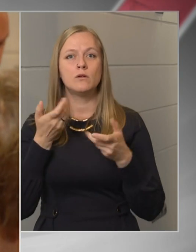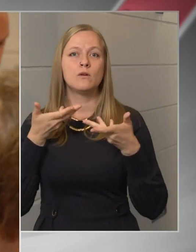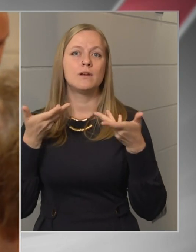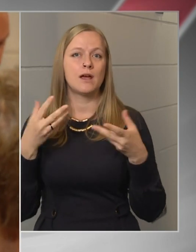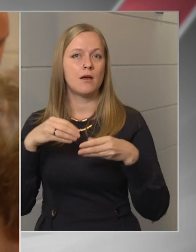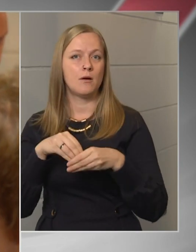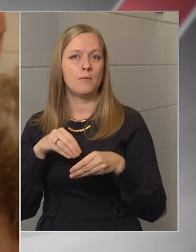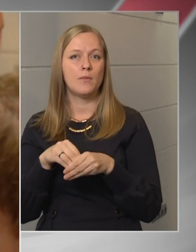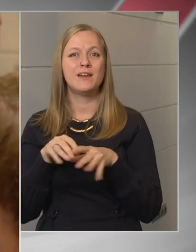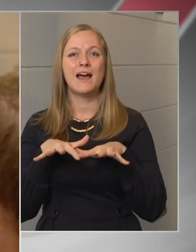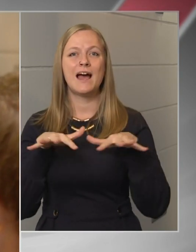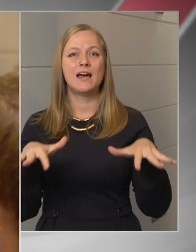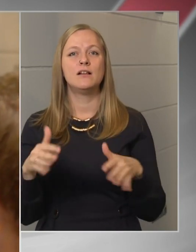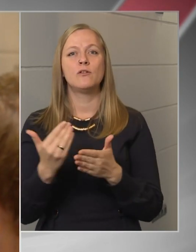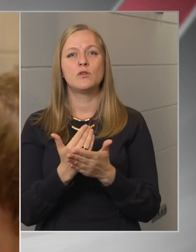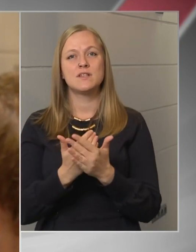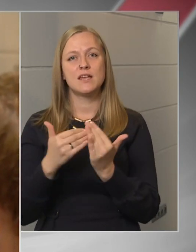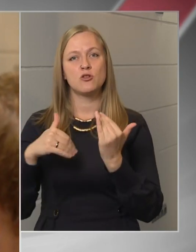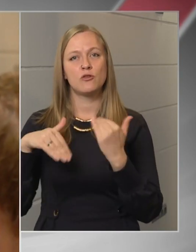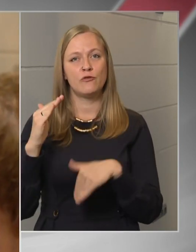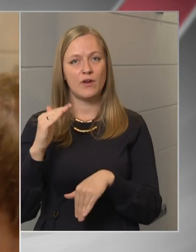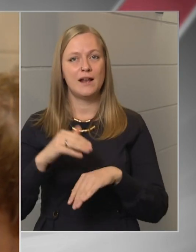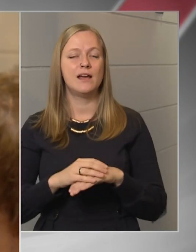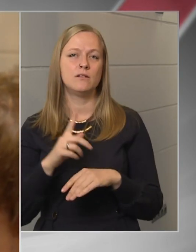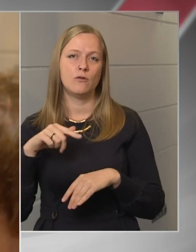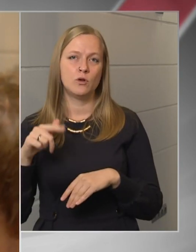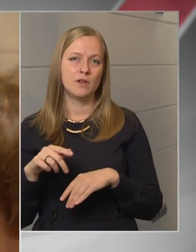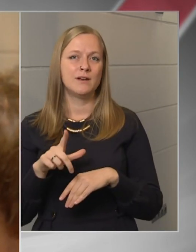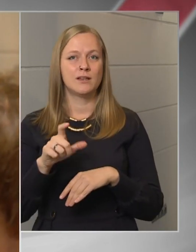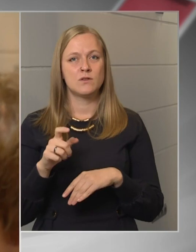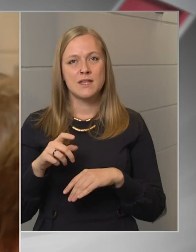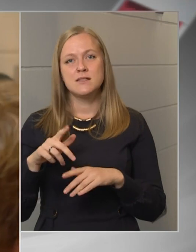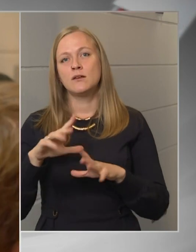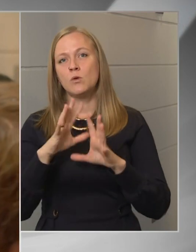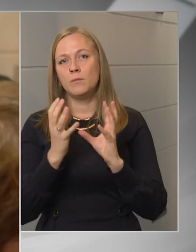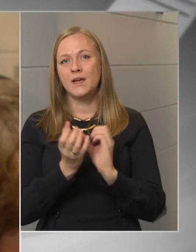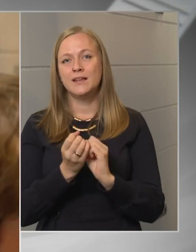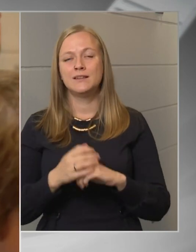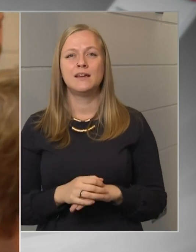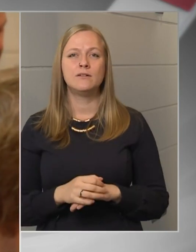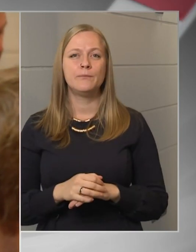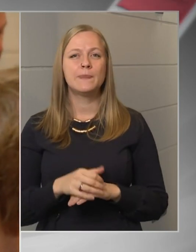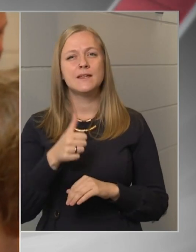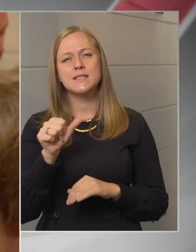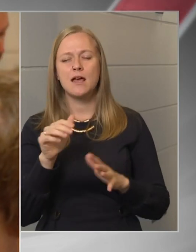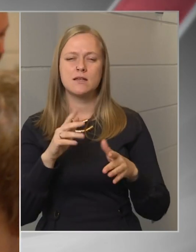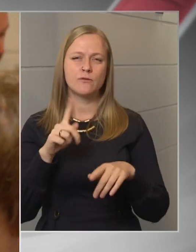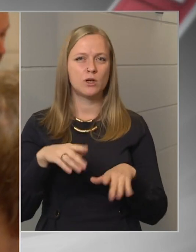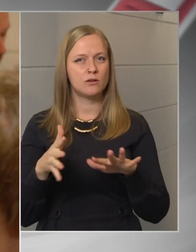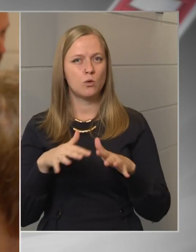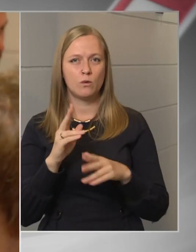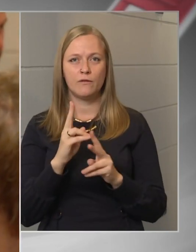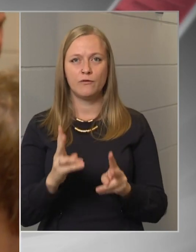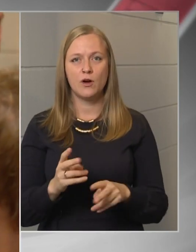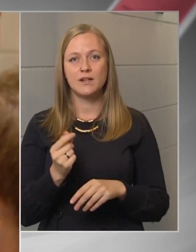az átlagfogyasztás fölött, ez ugye havonta 144 köbméter, és itt 102 forint körül van az ár,